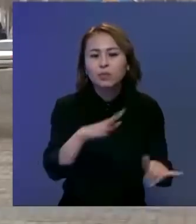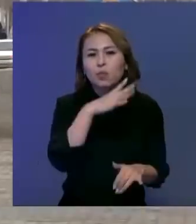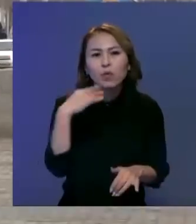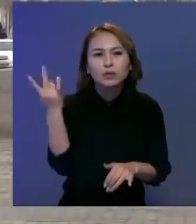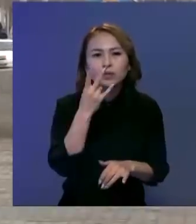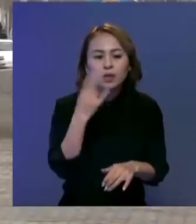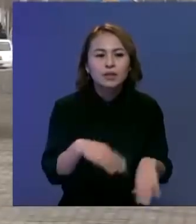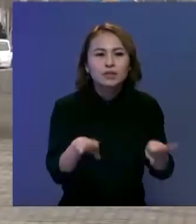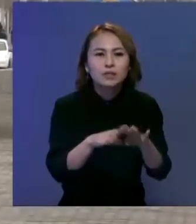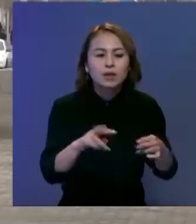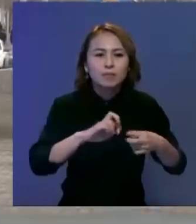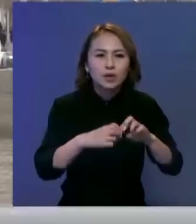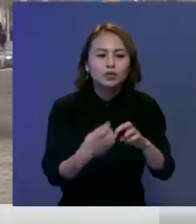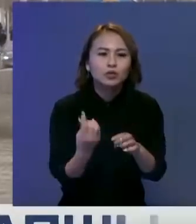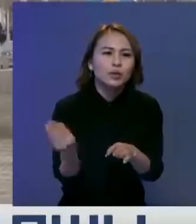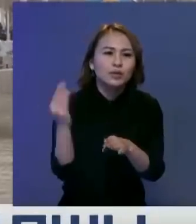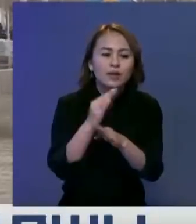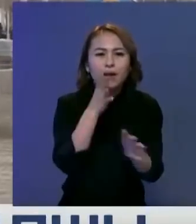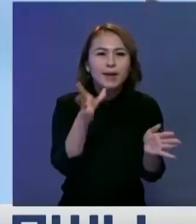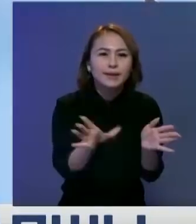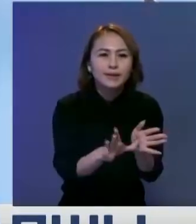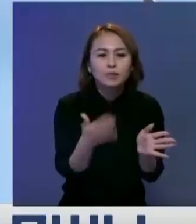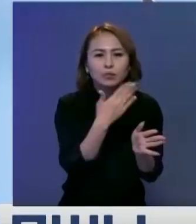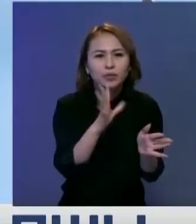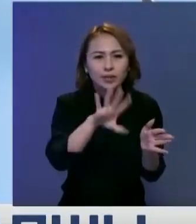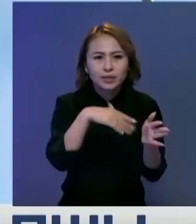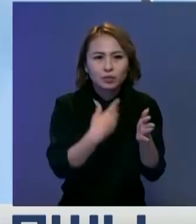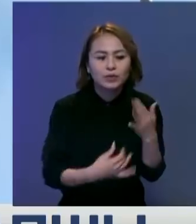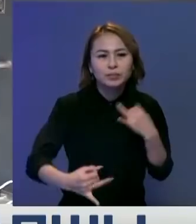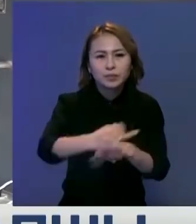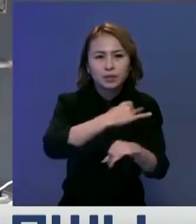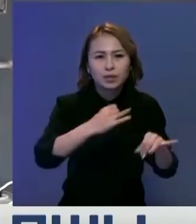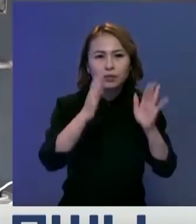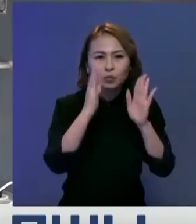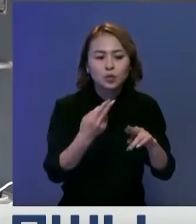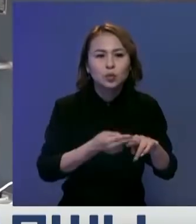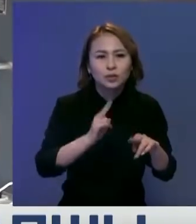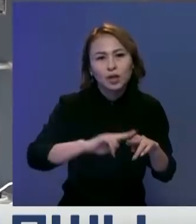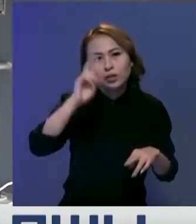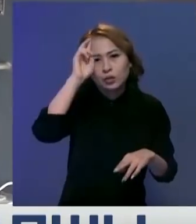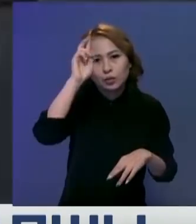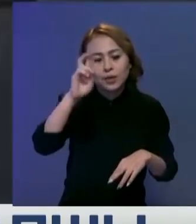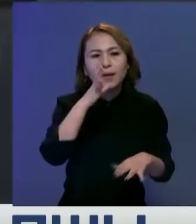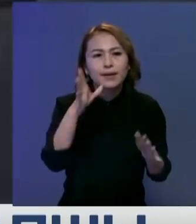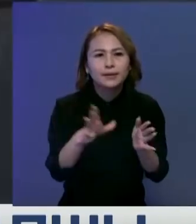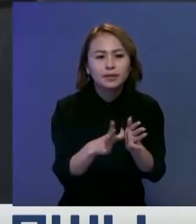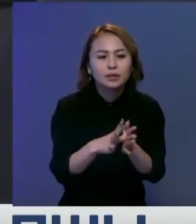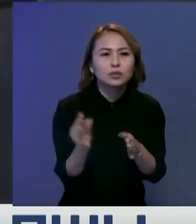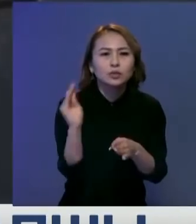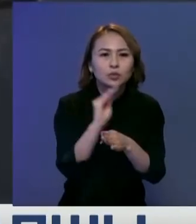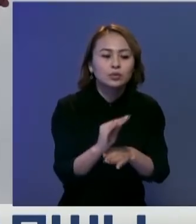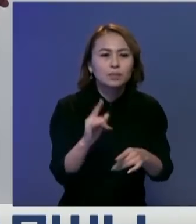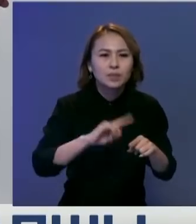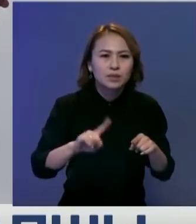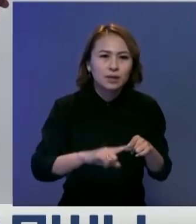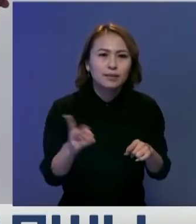өңірдегі өз өкті мәселенің тағы бірі энергия. Бұл бағытта да әлі пысықтылатын жұмыстар бар. Сұндықтан өкімет энергия бағытында кешенді шарыларға